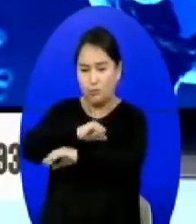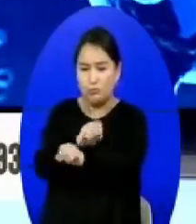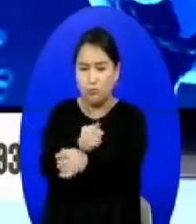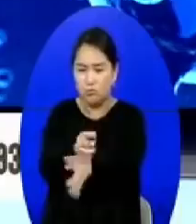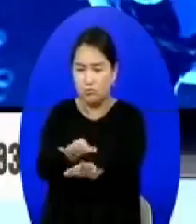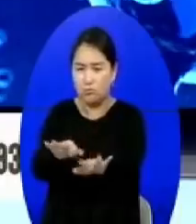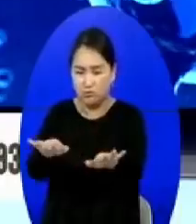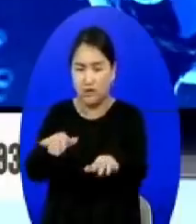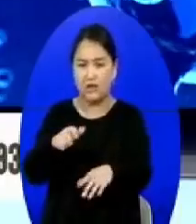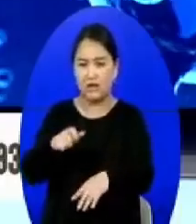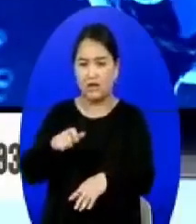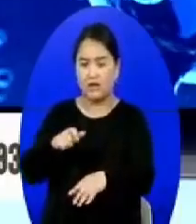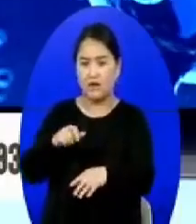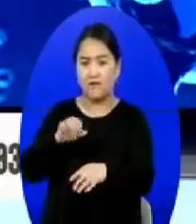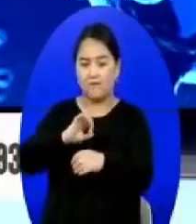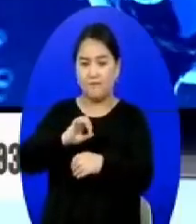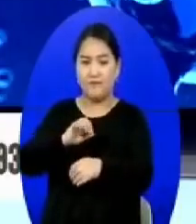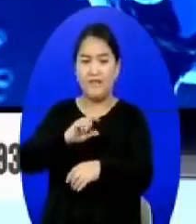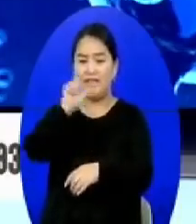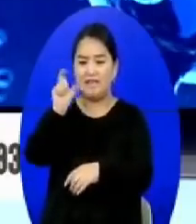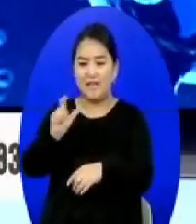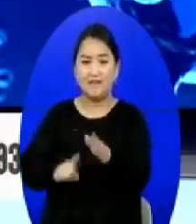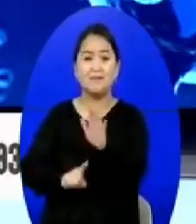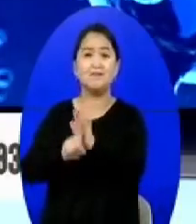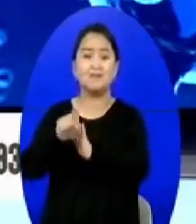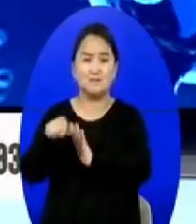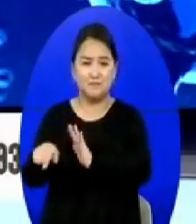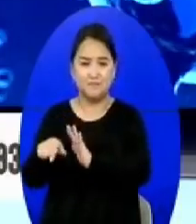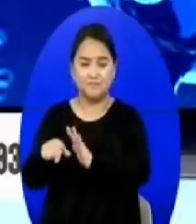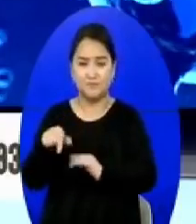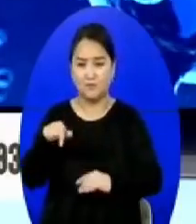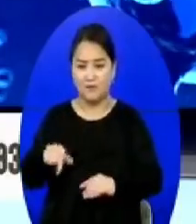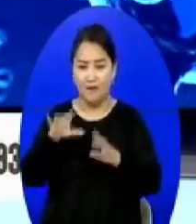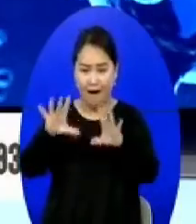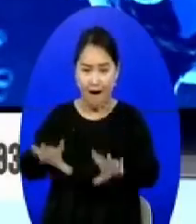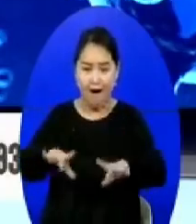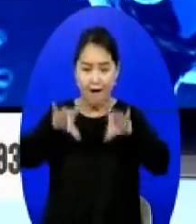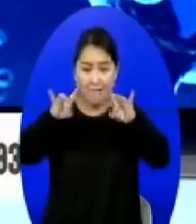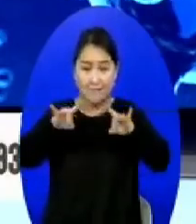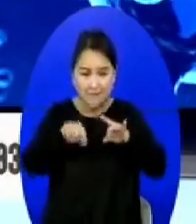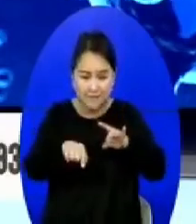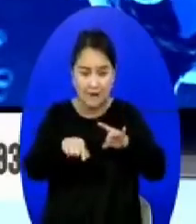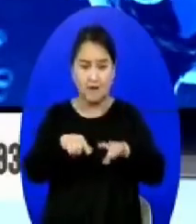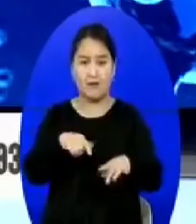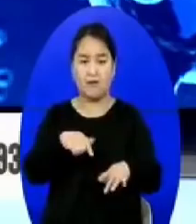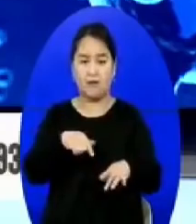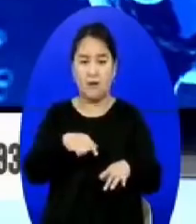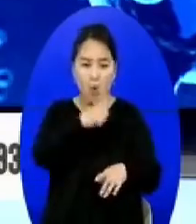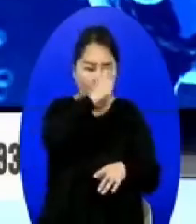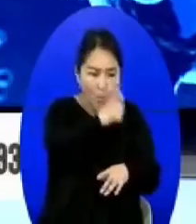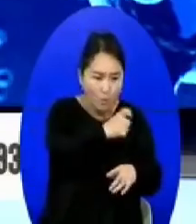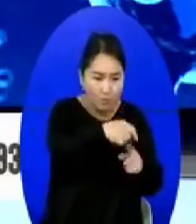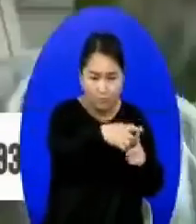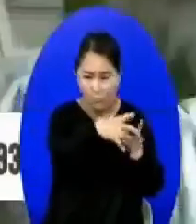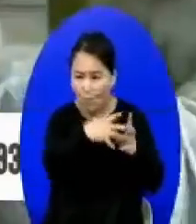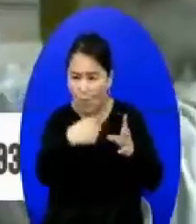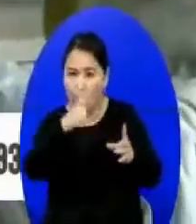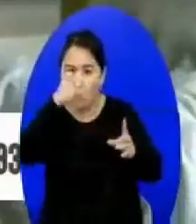Италиас гаралтай байна. За, өнөөдөр үдээс хойш ирсэн мэдээгээр Австралид коронавирус хүнээс хүнд халдварласан анхны тохиолдол бүртгэгдсэн